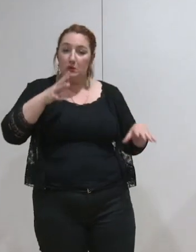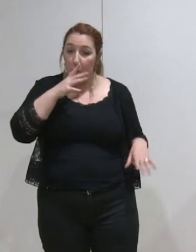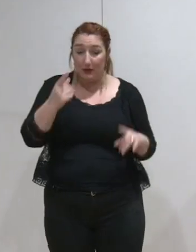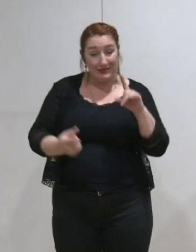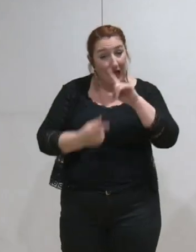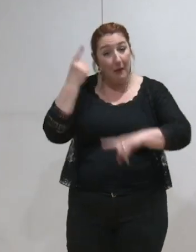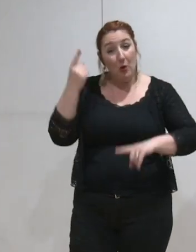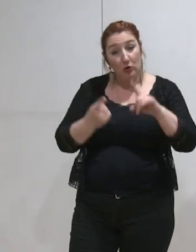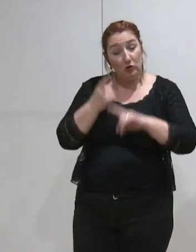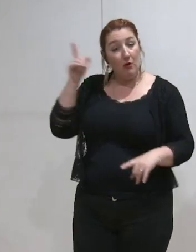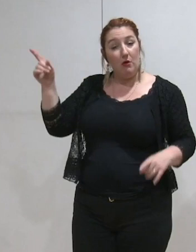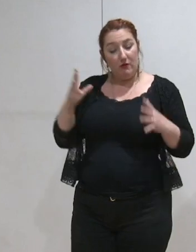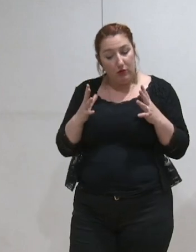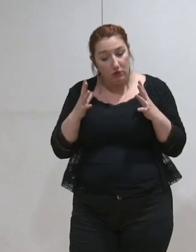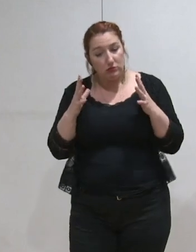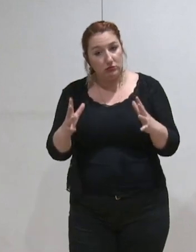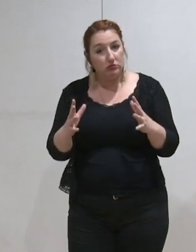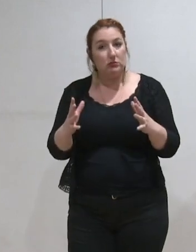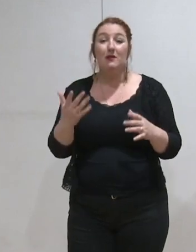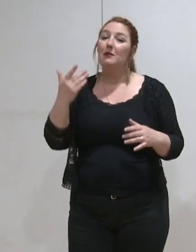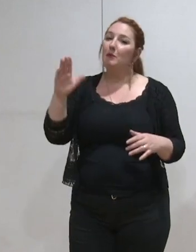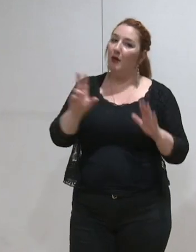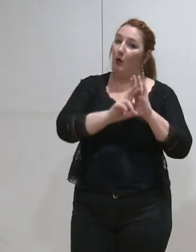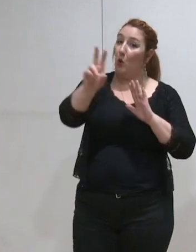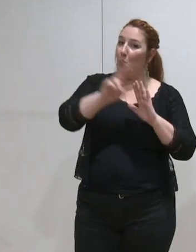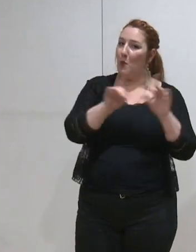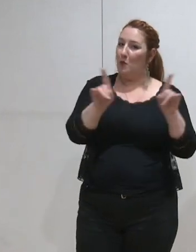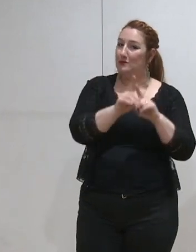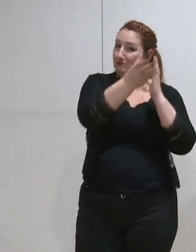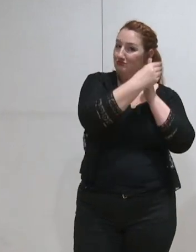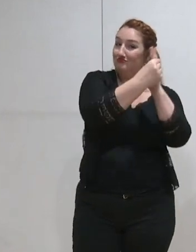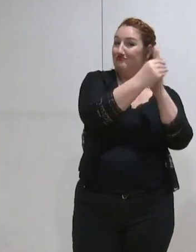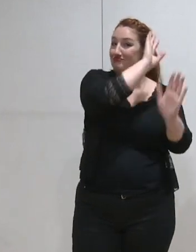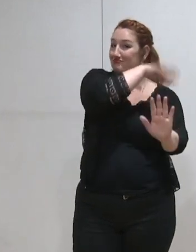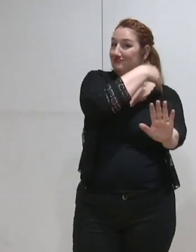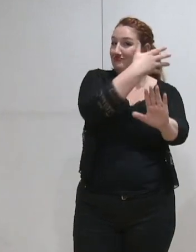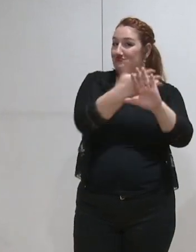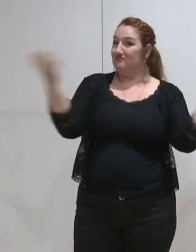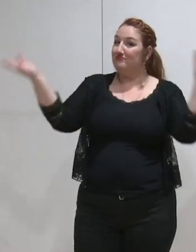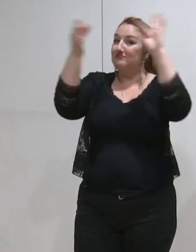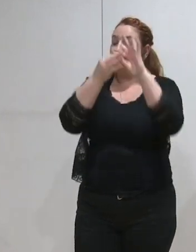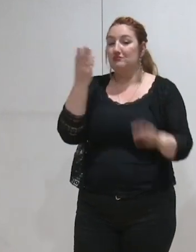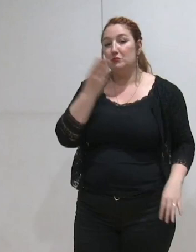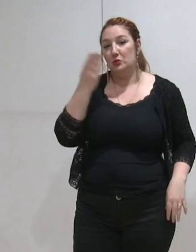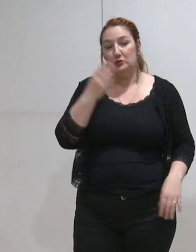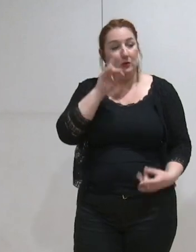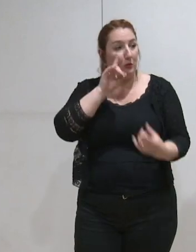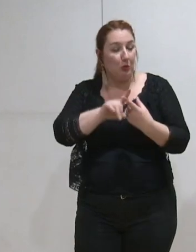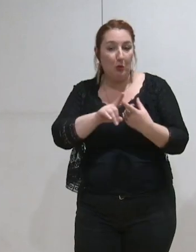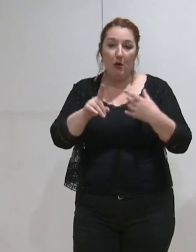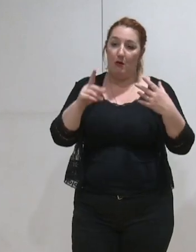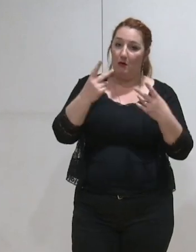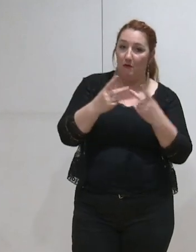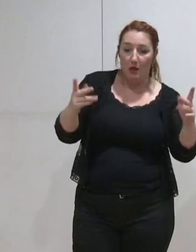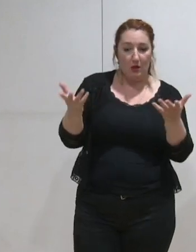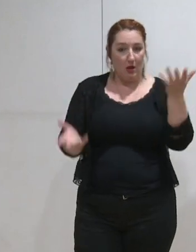le terme de la ville centre qui a toujours été à l'avant-garde de ces enjeux sociaux essentiels pour l'équilibre de la ville comme